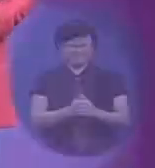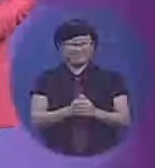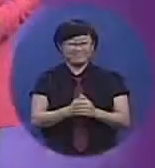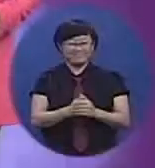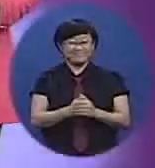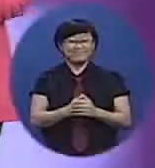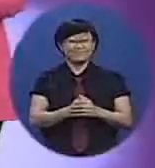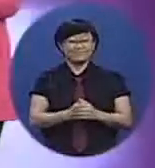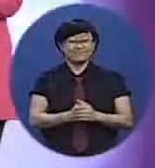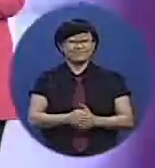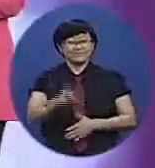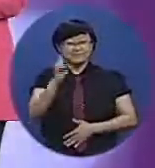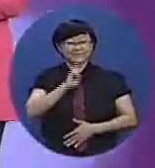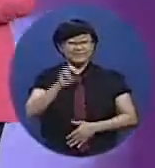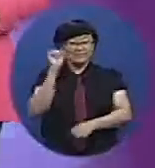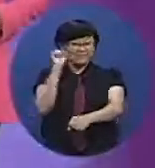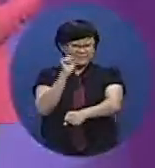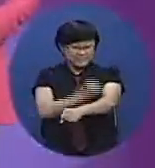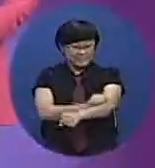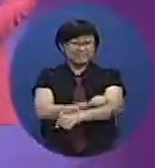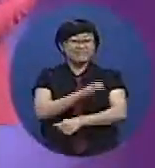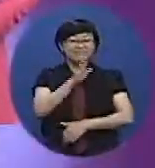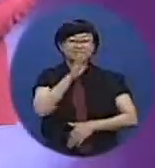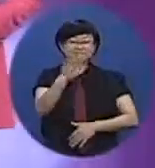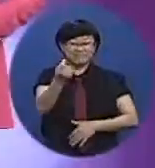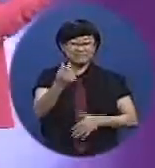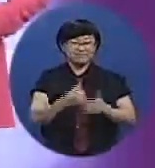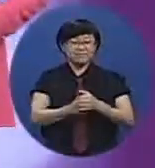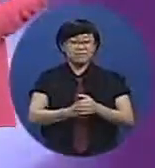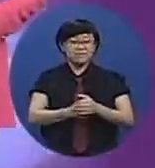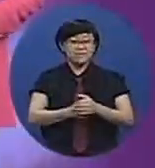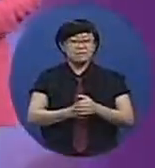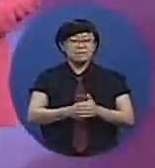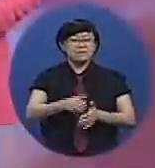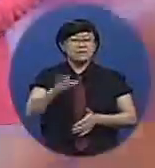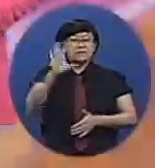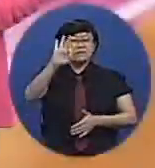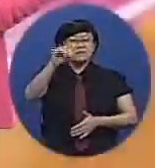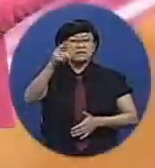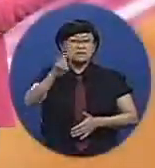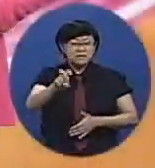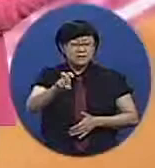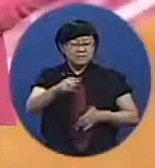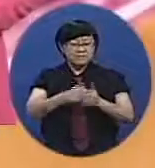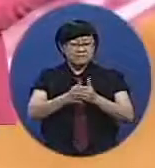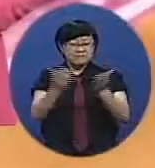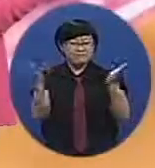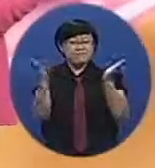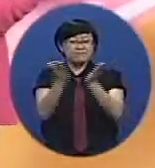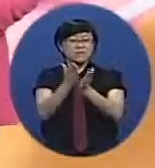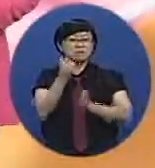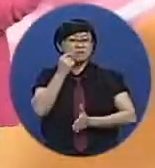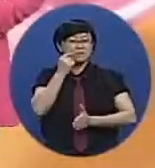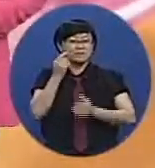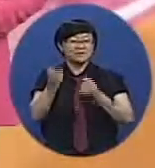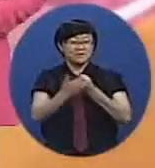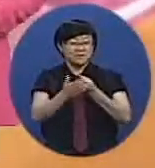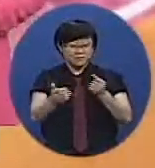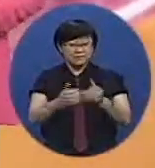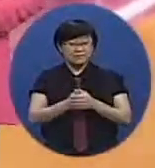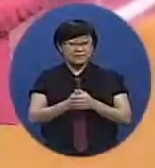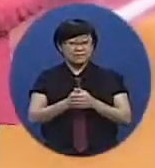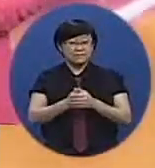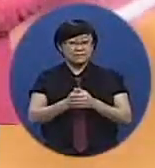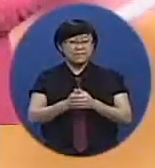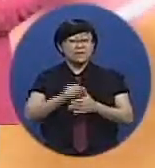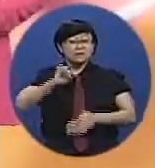예 노래는 잘하시는데요 음정을 못 찾으셨어요 음정을 못 맞춘 게